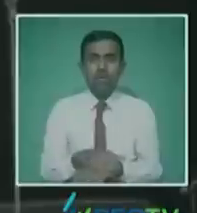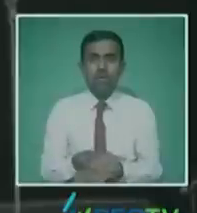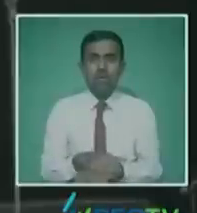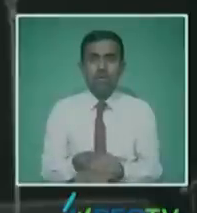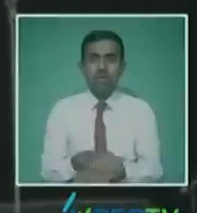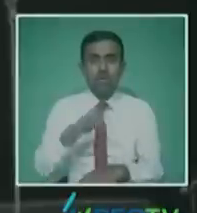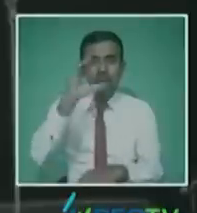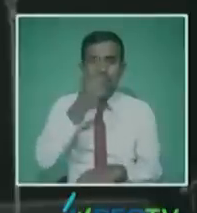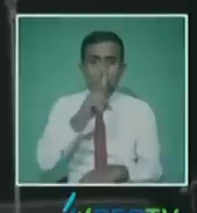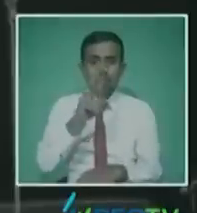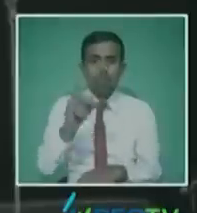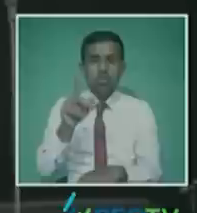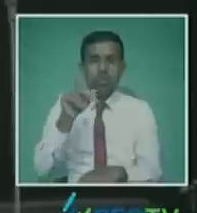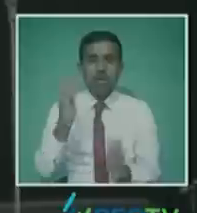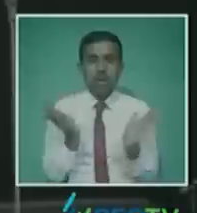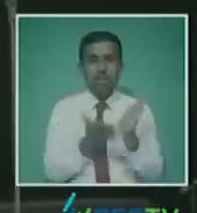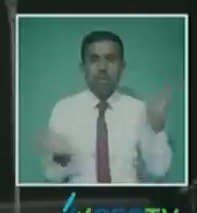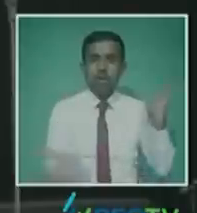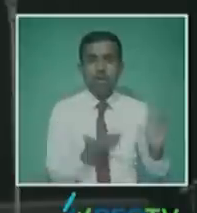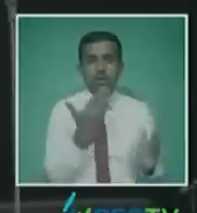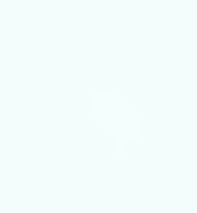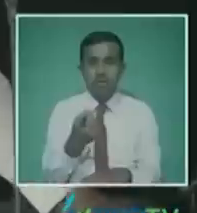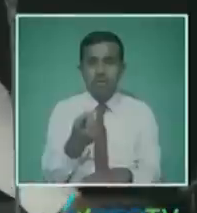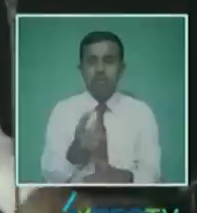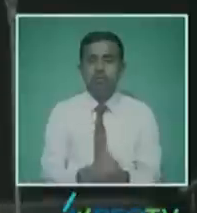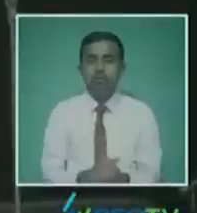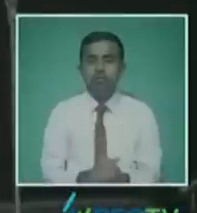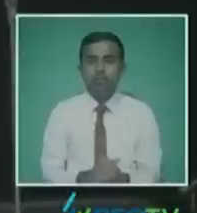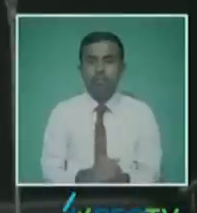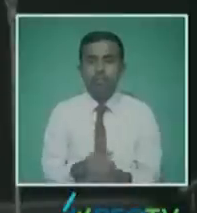උන රෑ 12ට ඉතර ඇවිල්ලා එක වෙනකොට කැලෑ කපලා යනවනම් මේ කියන කතාව පිළිගත්තේ ඔය